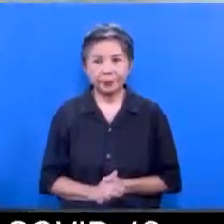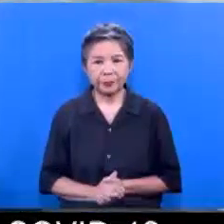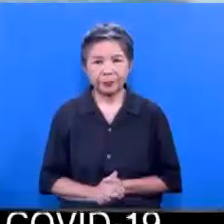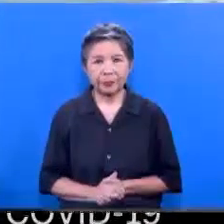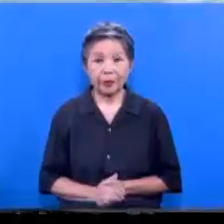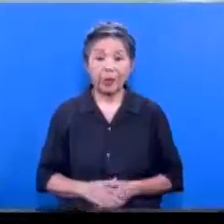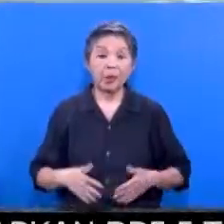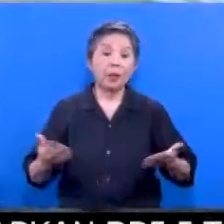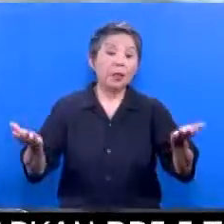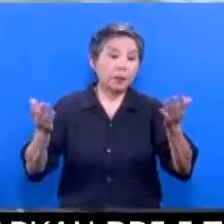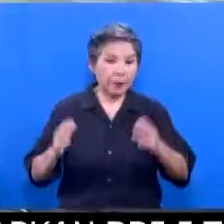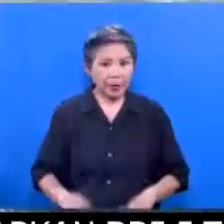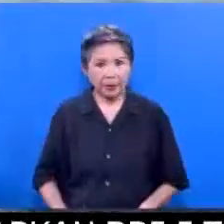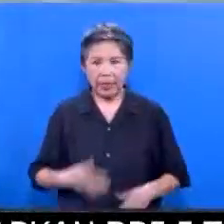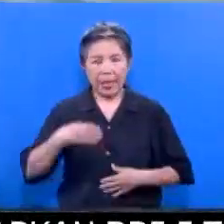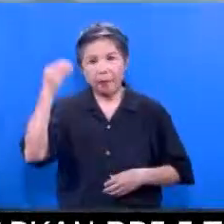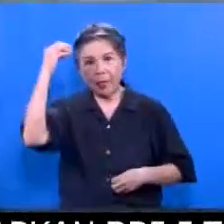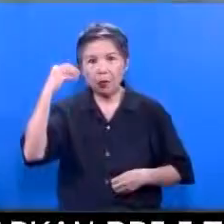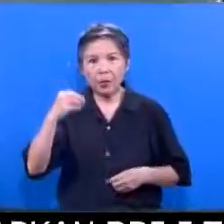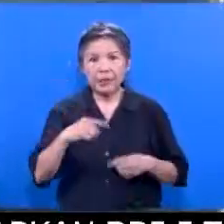Ya, kalau emang saya juga bingung